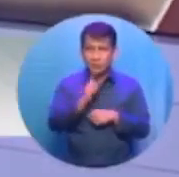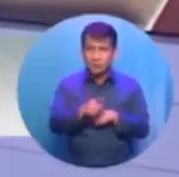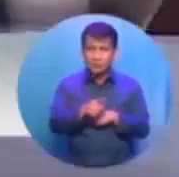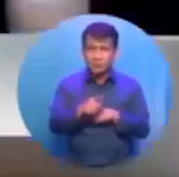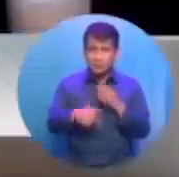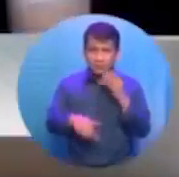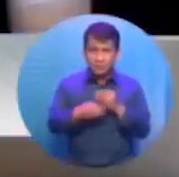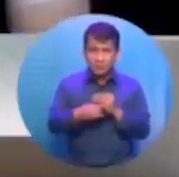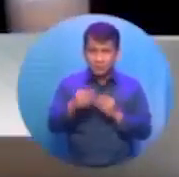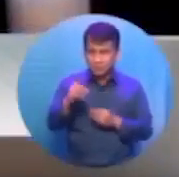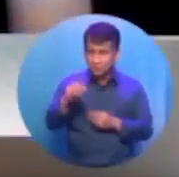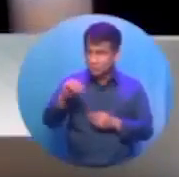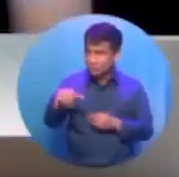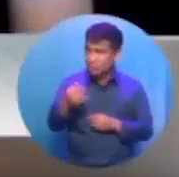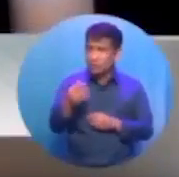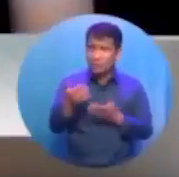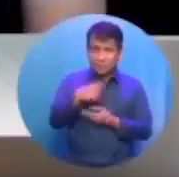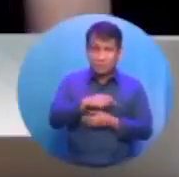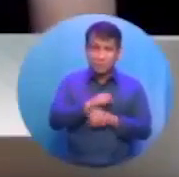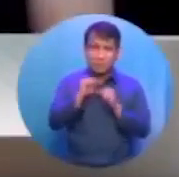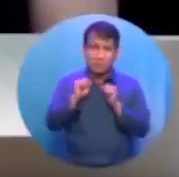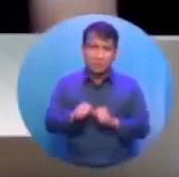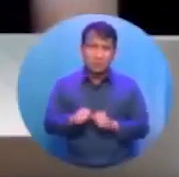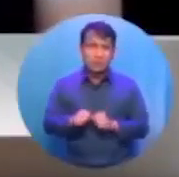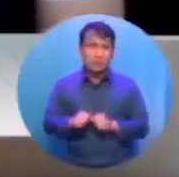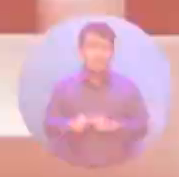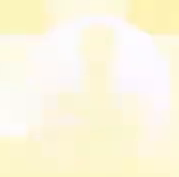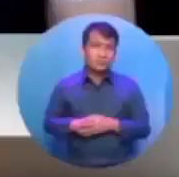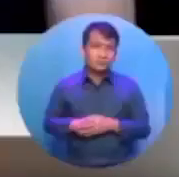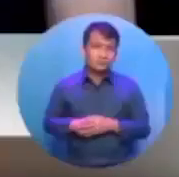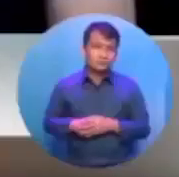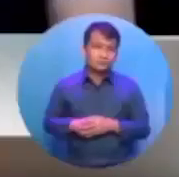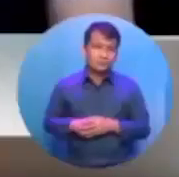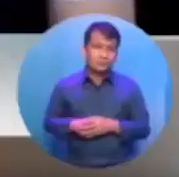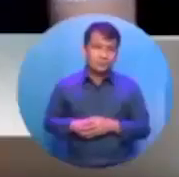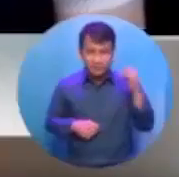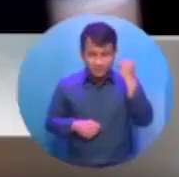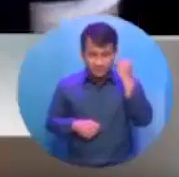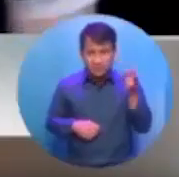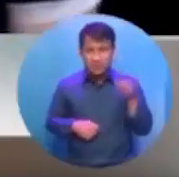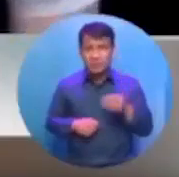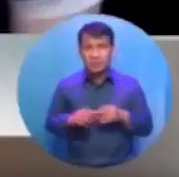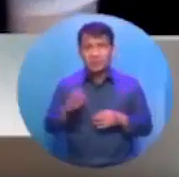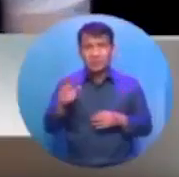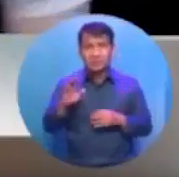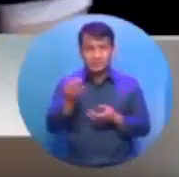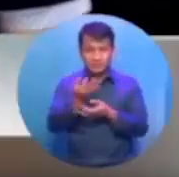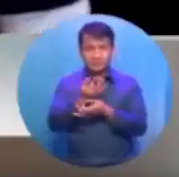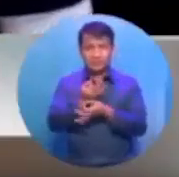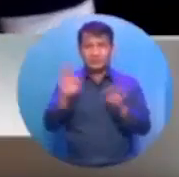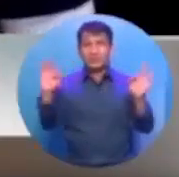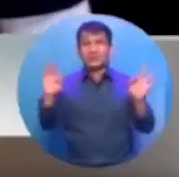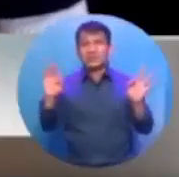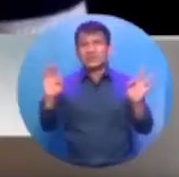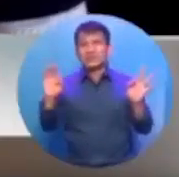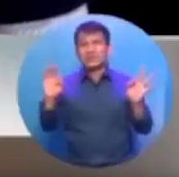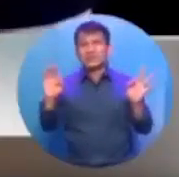i-apila natin sa DOJ. Tutulong kami dyan. Oh. Thank you, sir. Sir Jeffrey. Sir. Laya na, naging bato